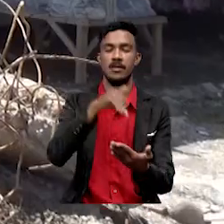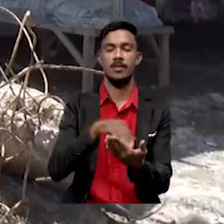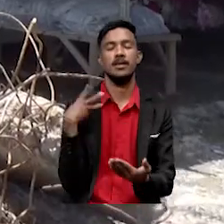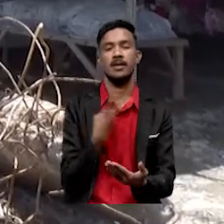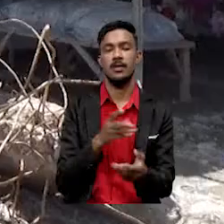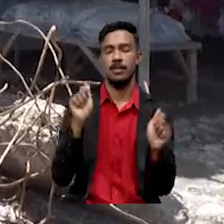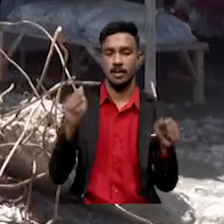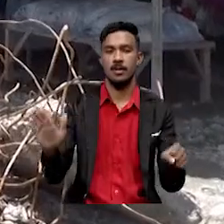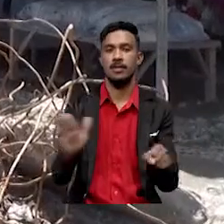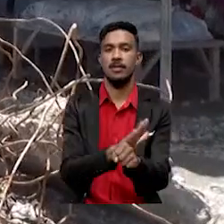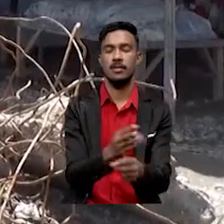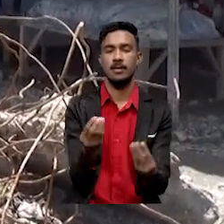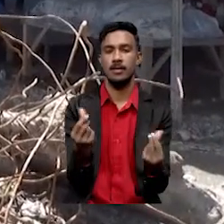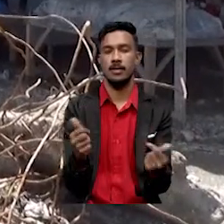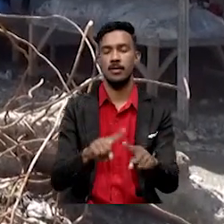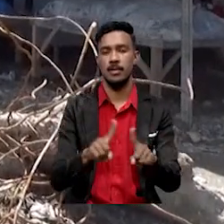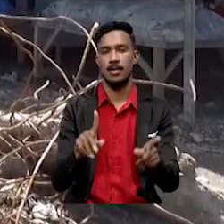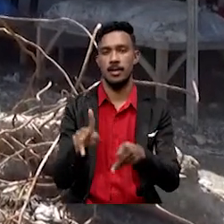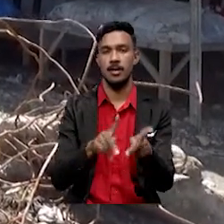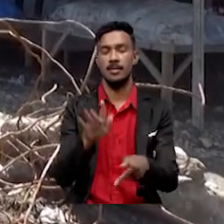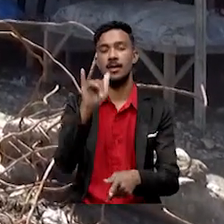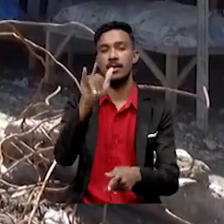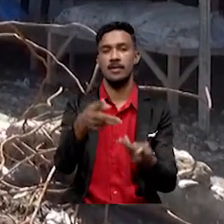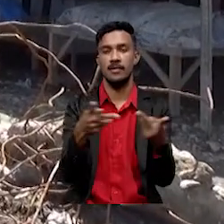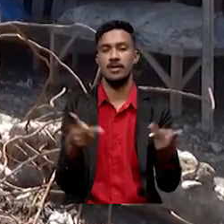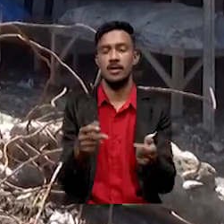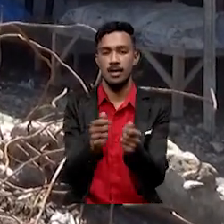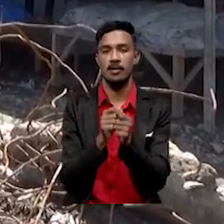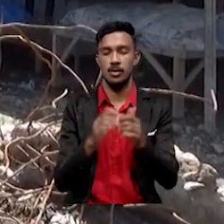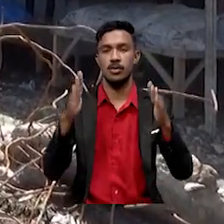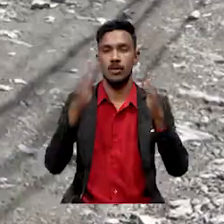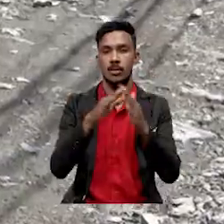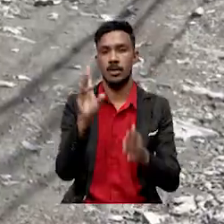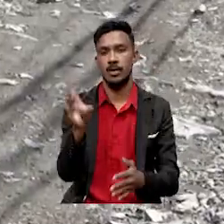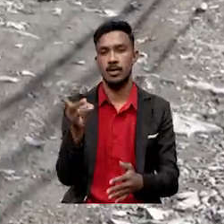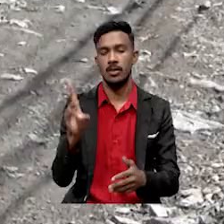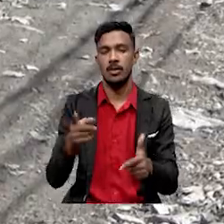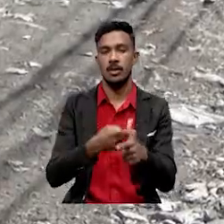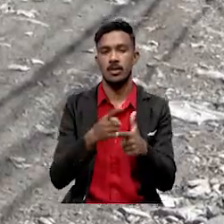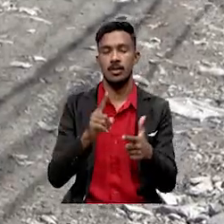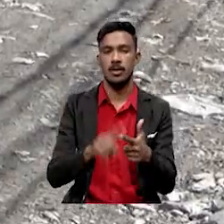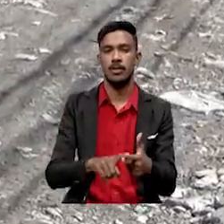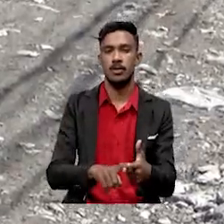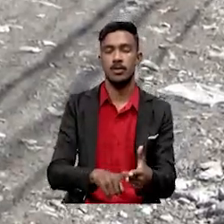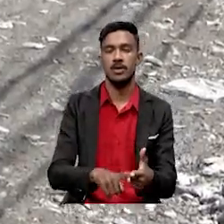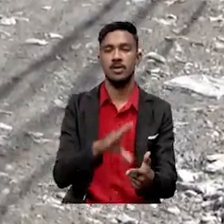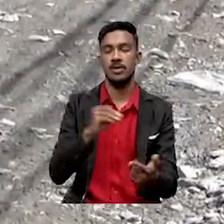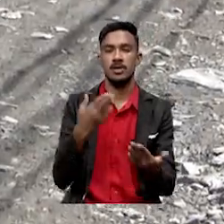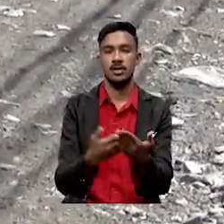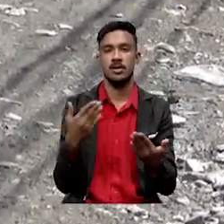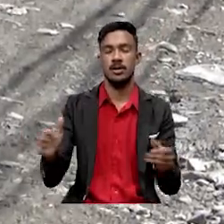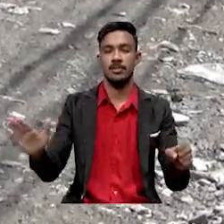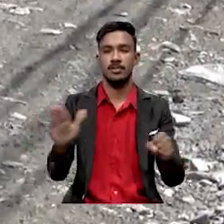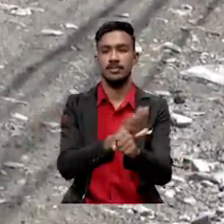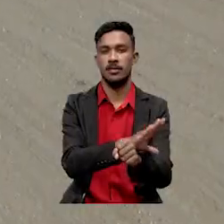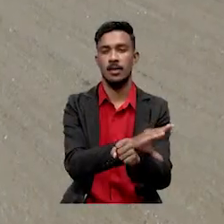teru komunidade nebe hela ia area refere hamutu kumakain hitunulu antes ne institut gestão equipamento ateru ona rai